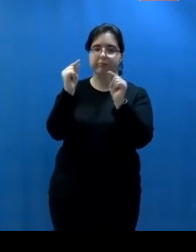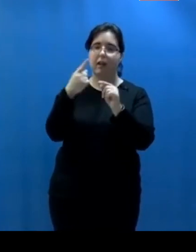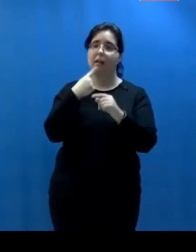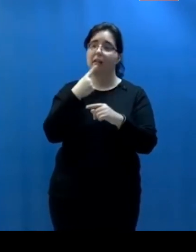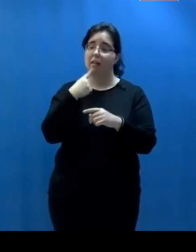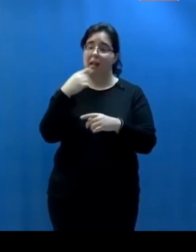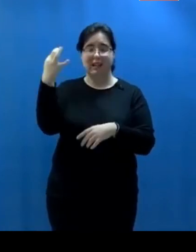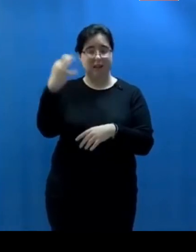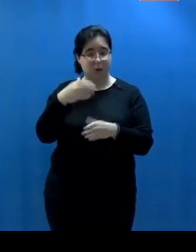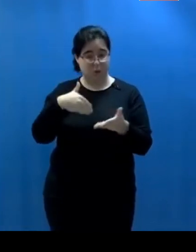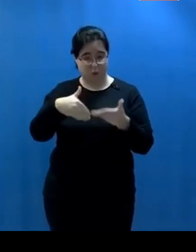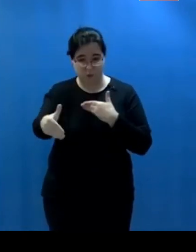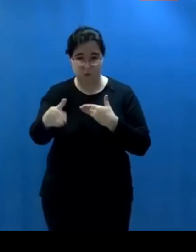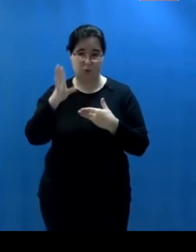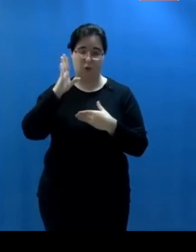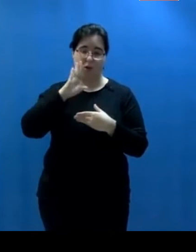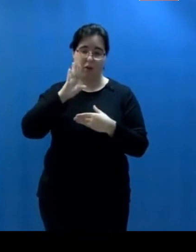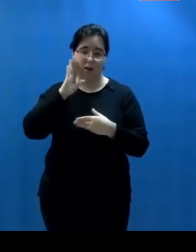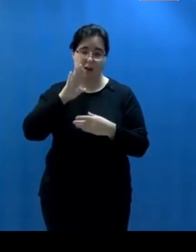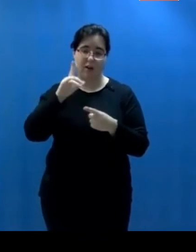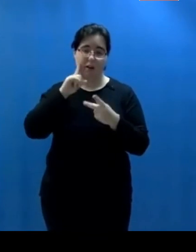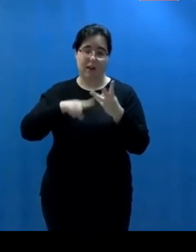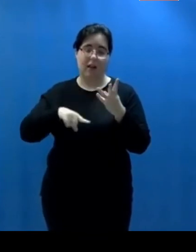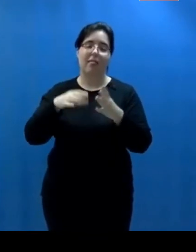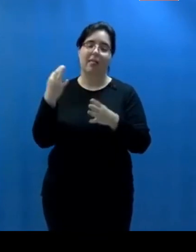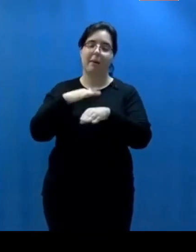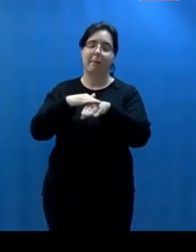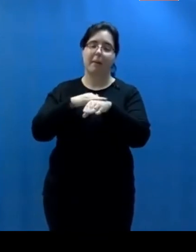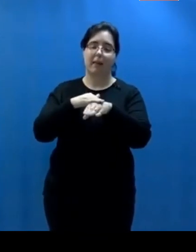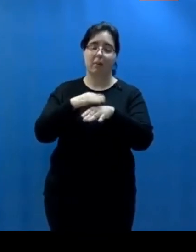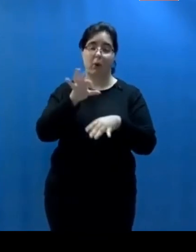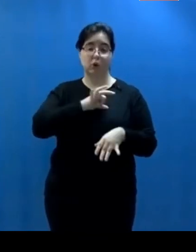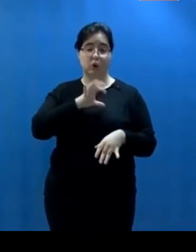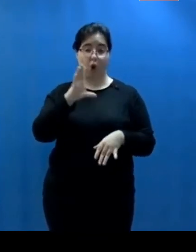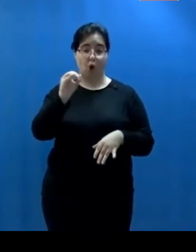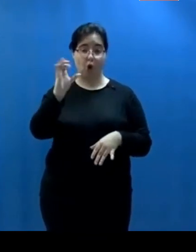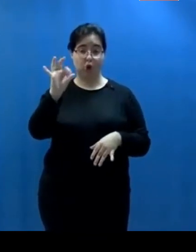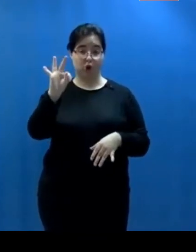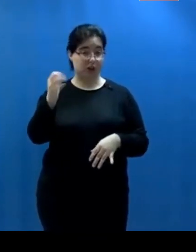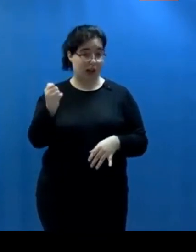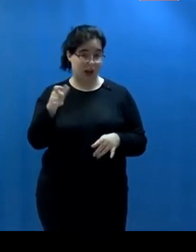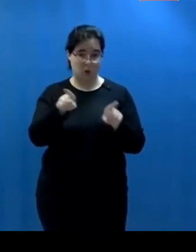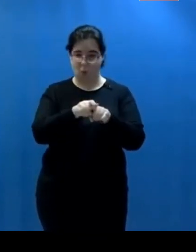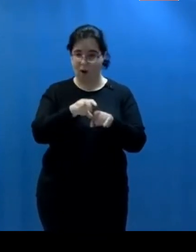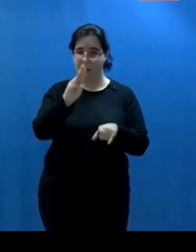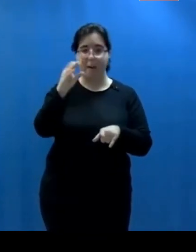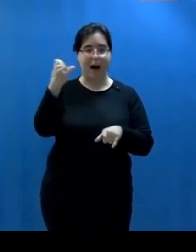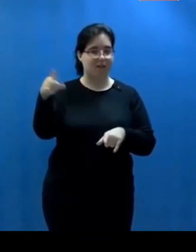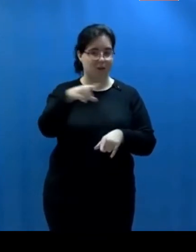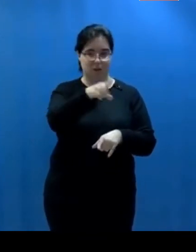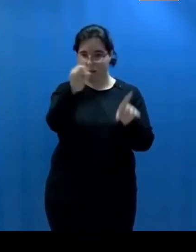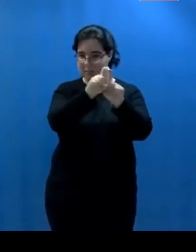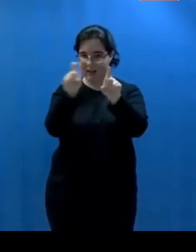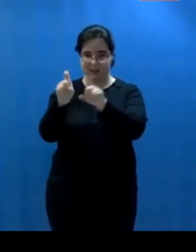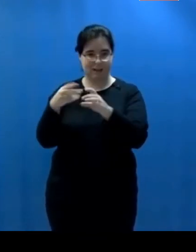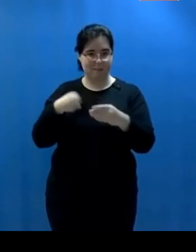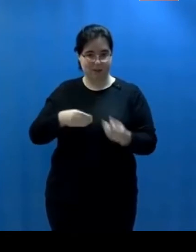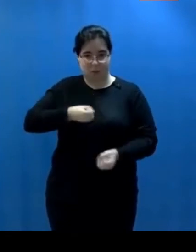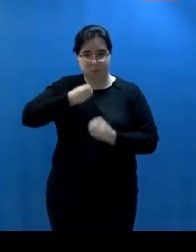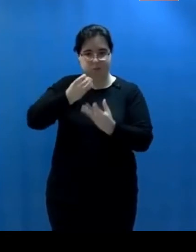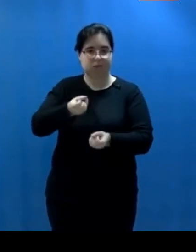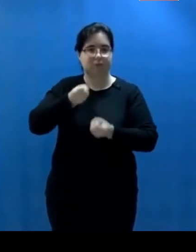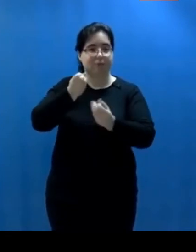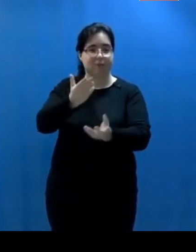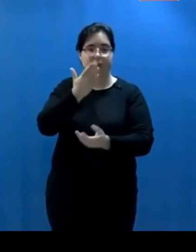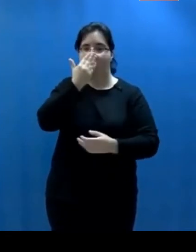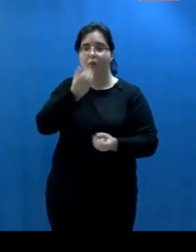por las falsas acusaciones». Pues el senyor Costa ha confessat, igual que Pablo, igual que les empreses, i no s'equivoquen, han